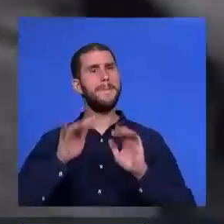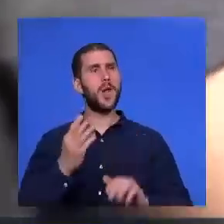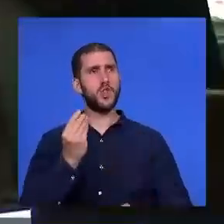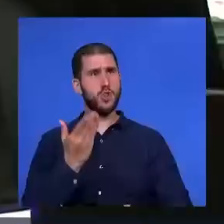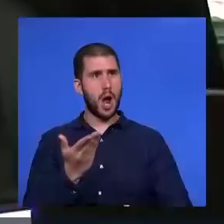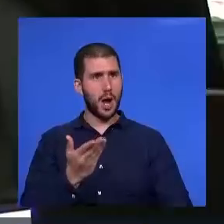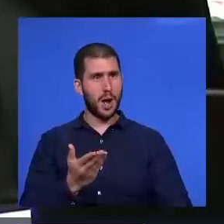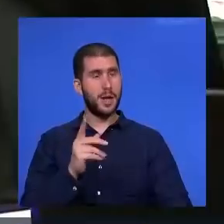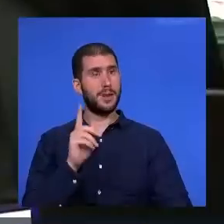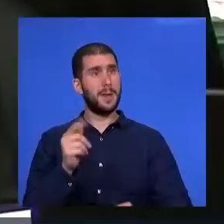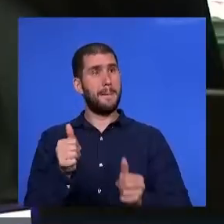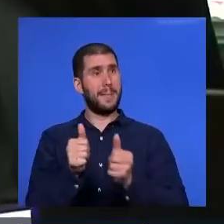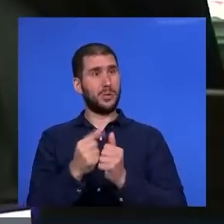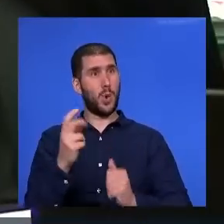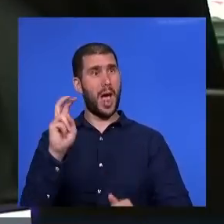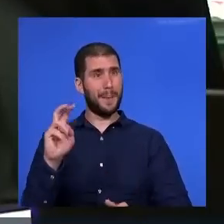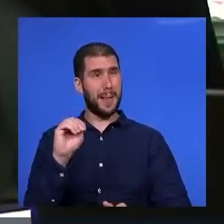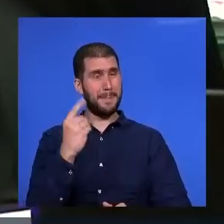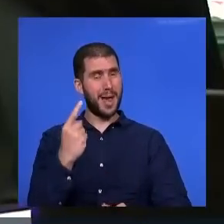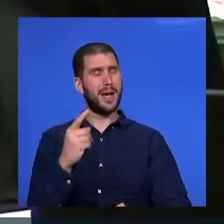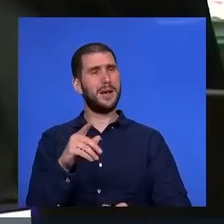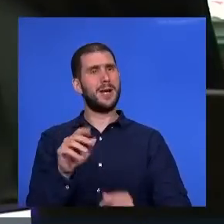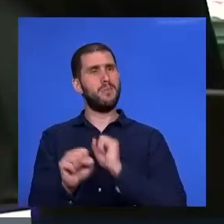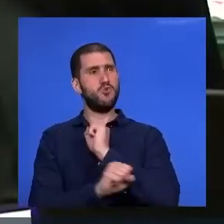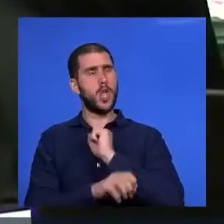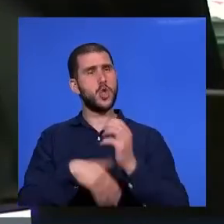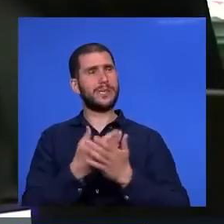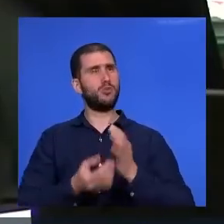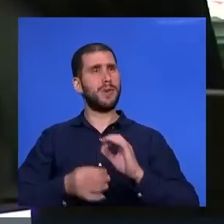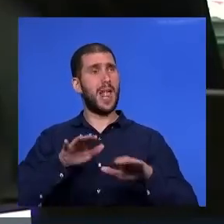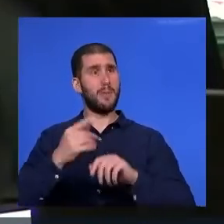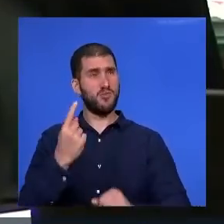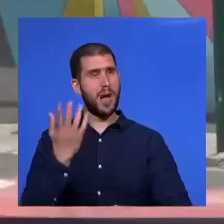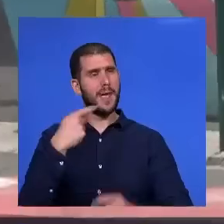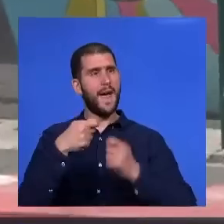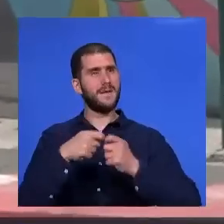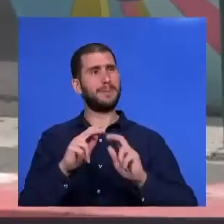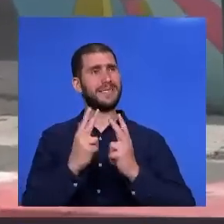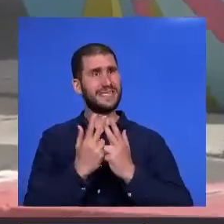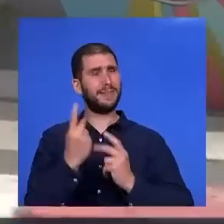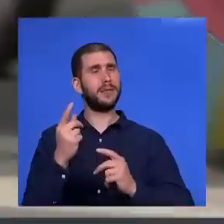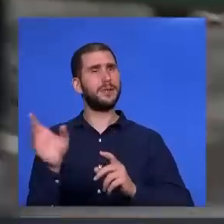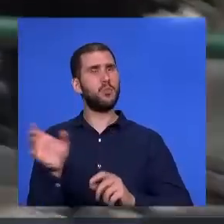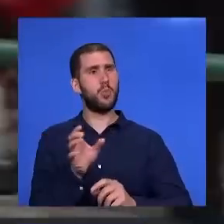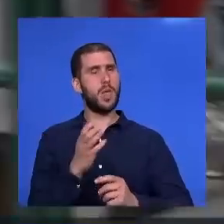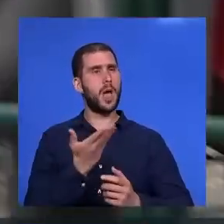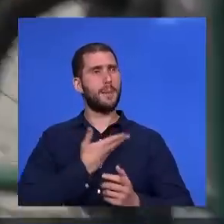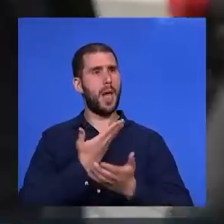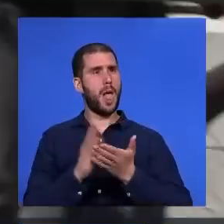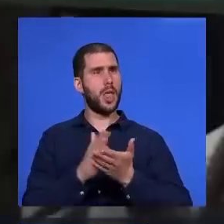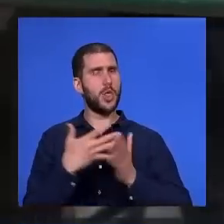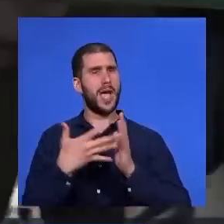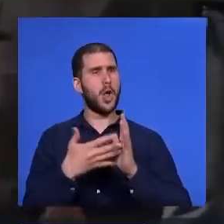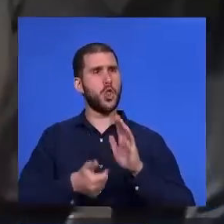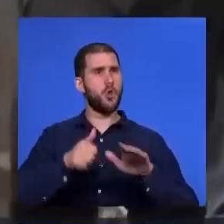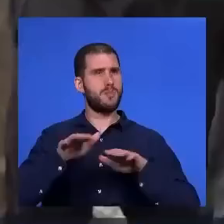6 מיליון שקלים, בעוד בת זוגו עמית מררי, המשנה ליועצת המשפטית לממשלה, הייתה חברה בצוות שמונה לקבל החלטות בחקירות ראש